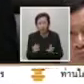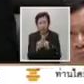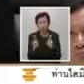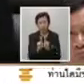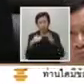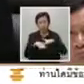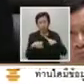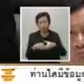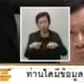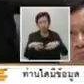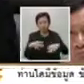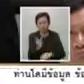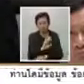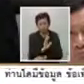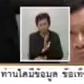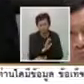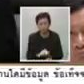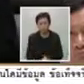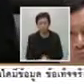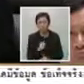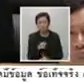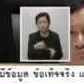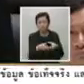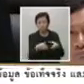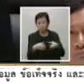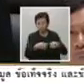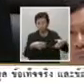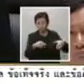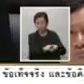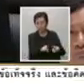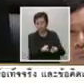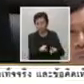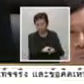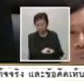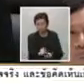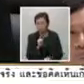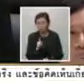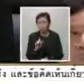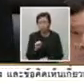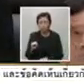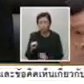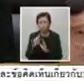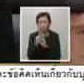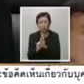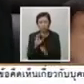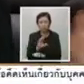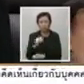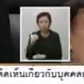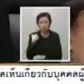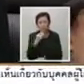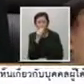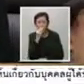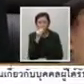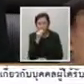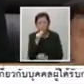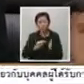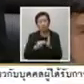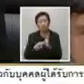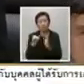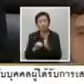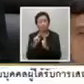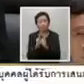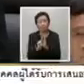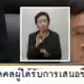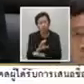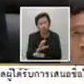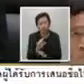ายค้านอย่างเดียวนะครับเพราะว่าท่านเนี่ยอยู่ในพรรคร่วมฝ่ายค้านด้วยนะครับท่านดูถูกสภาด้วยเพราะมีข้อบังคับแล้วถ้าเกิดท่านพูดอย่างนี้เนี่ยท่านก็ทำผิดข้อบังคับผิดก